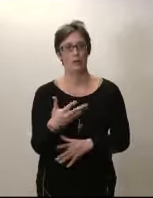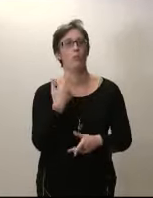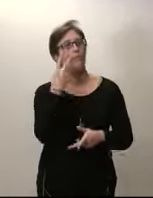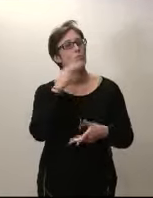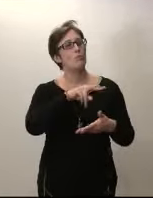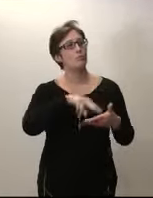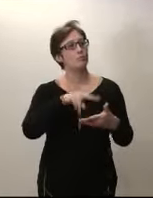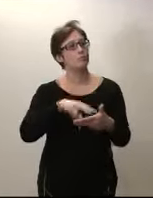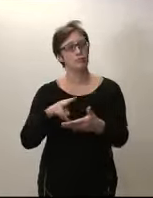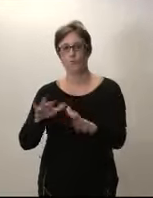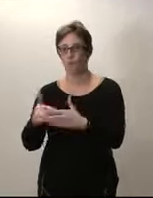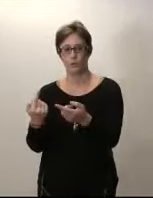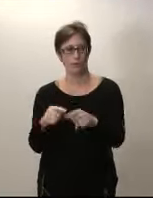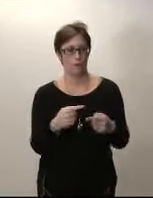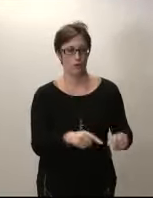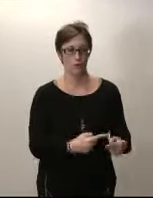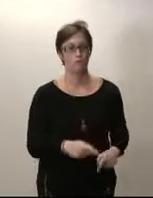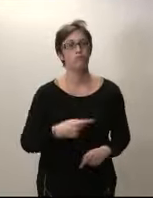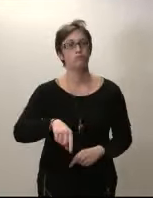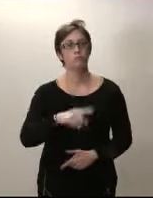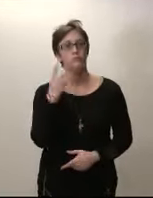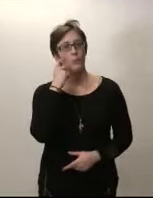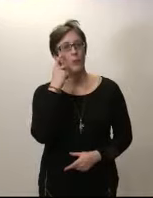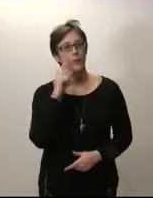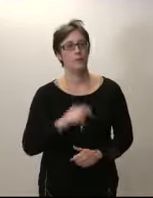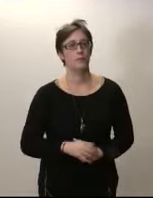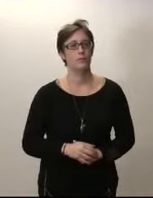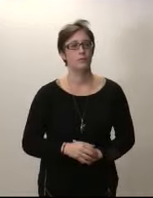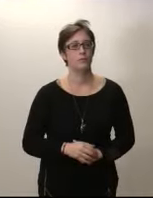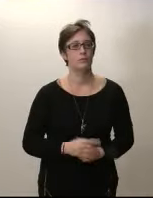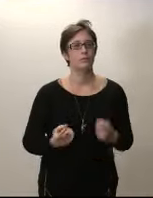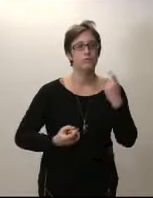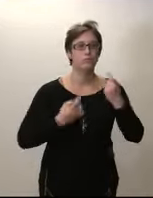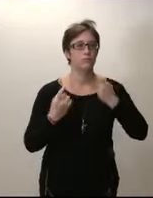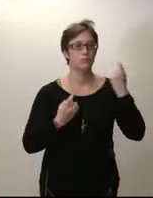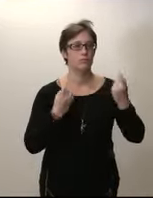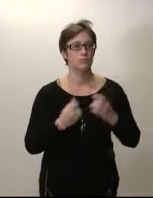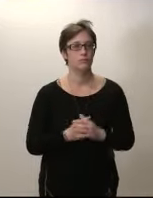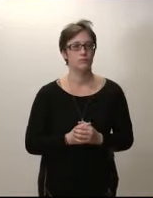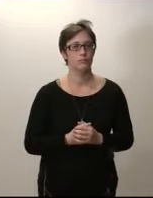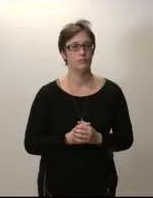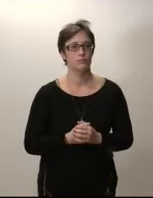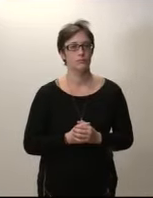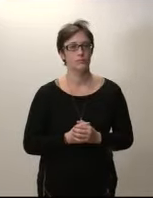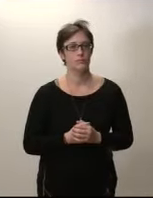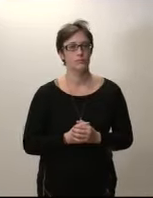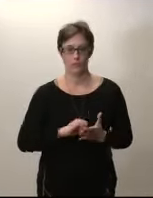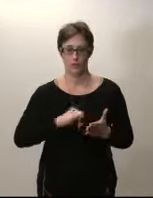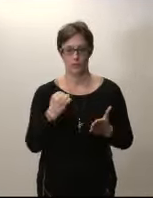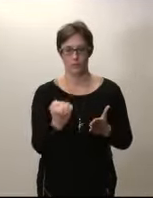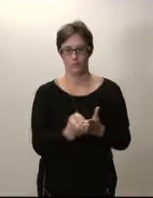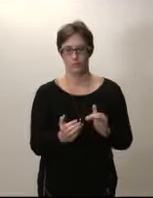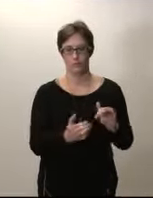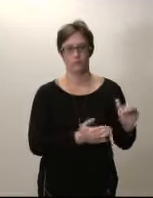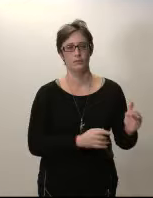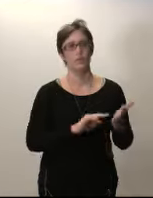des élus locaux. Y a-t-il des remarques, questionnements? Ce point est adopté.